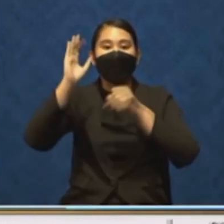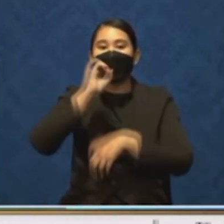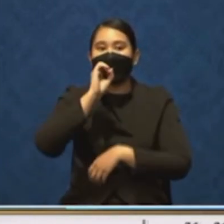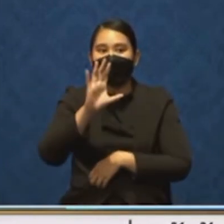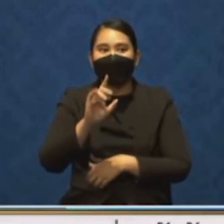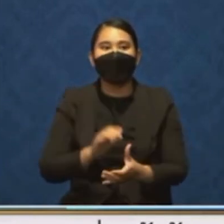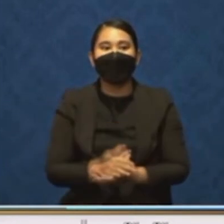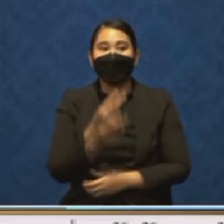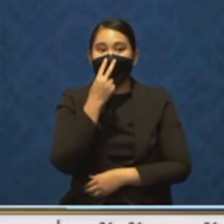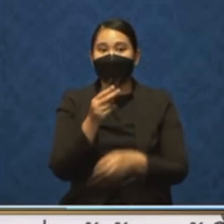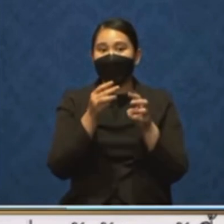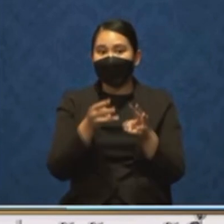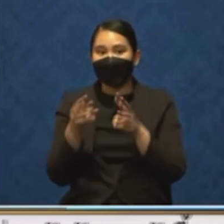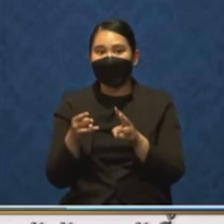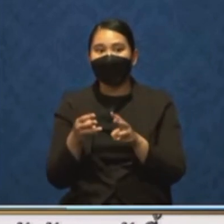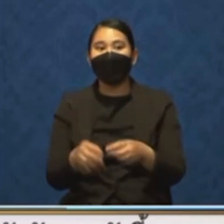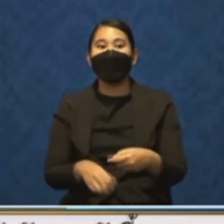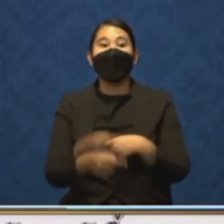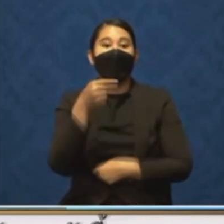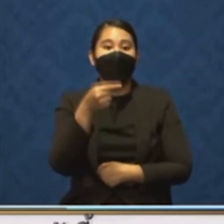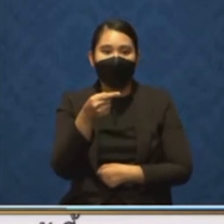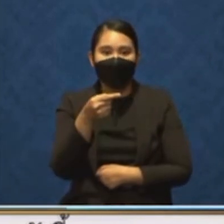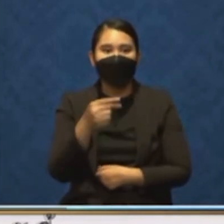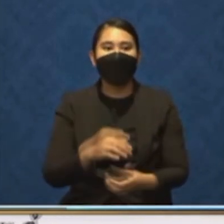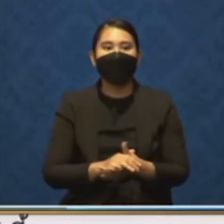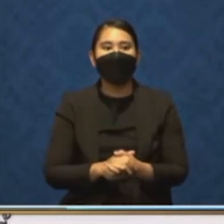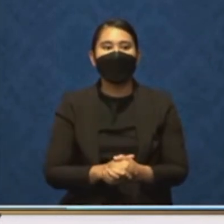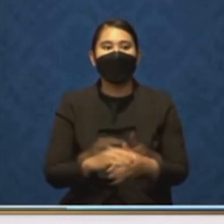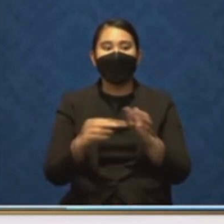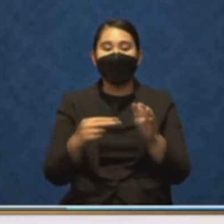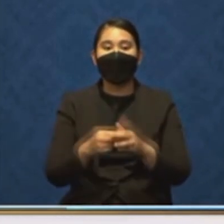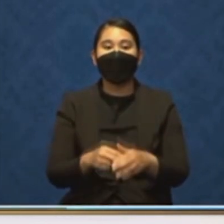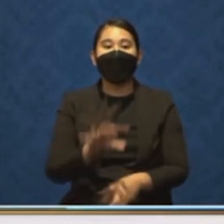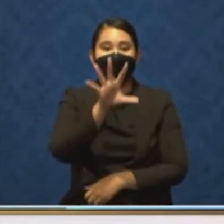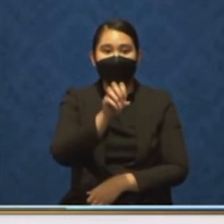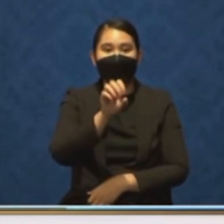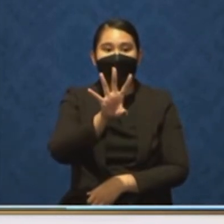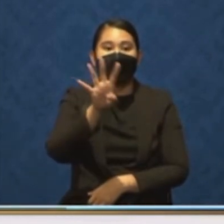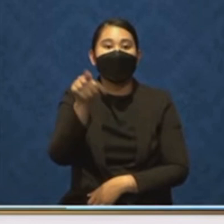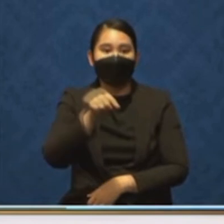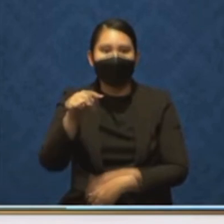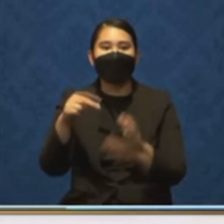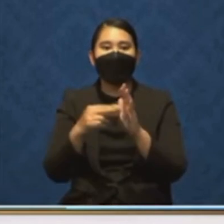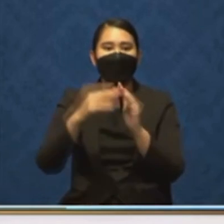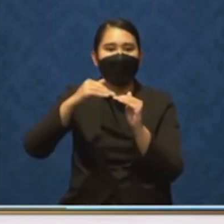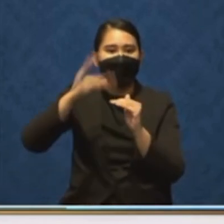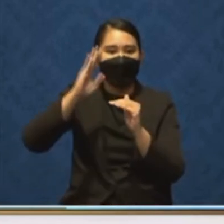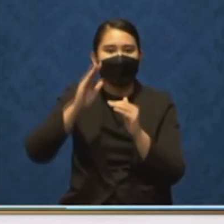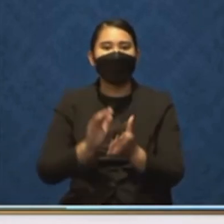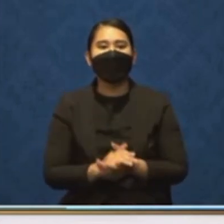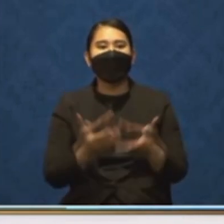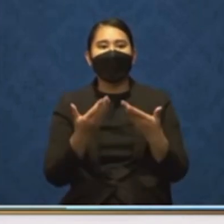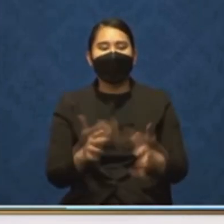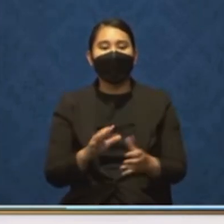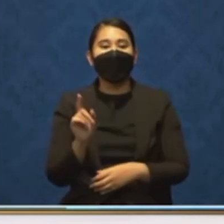-ความต้องการสูงสุดฐานด้วยความต้องการสุดๆจะเห็นว่า 54%เป็นบัฟเฟอร์ของค่าของการใช้ไฟในไปได้สูงเกินไปแล้วเล่นยัง